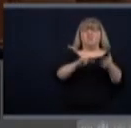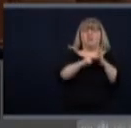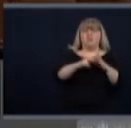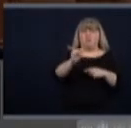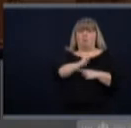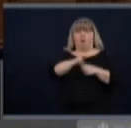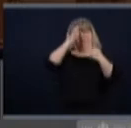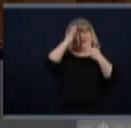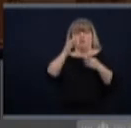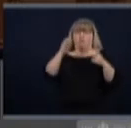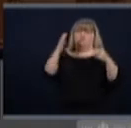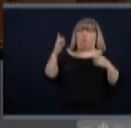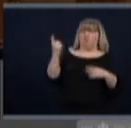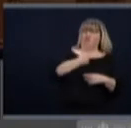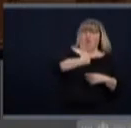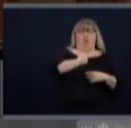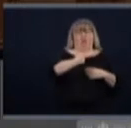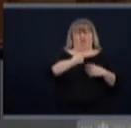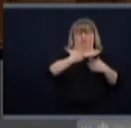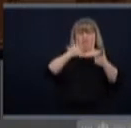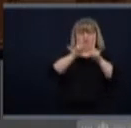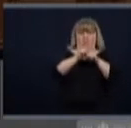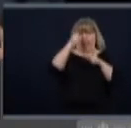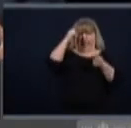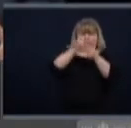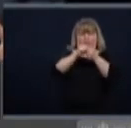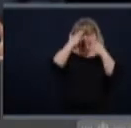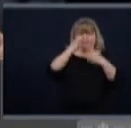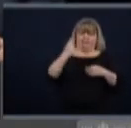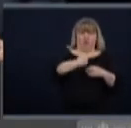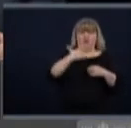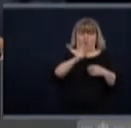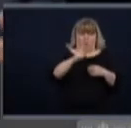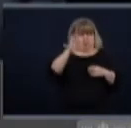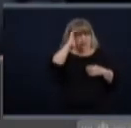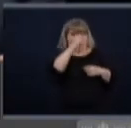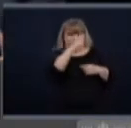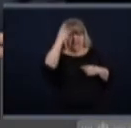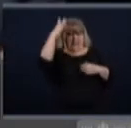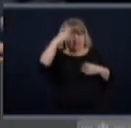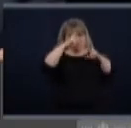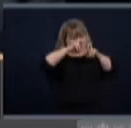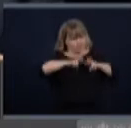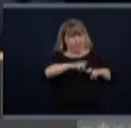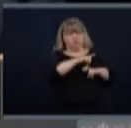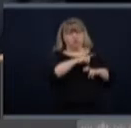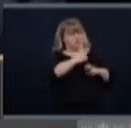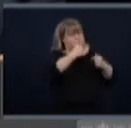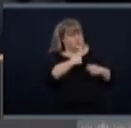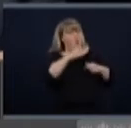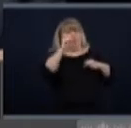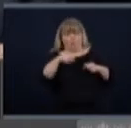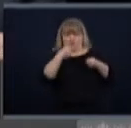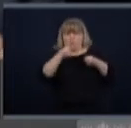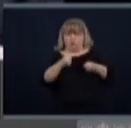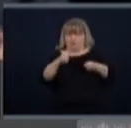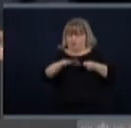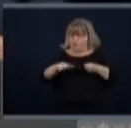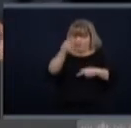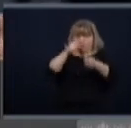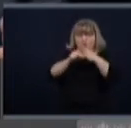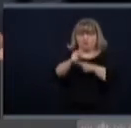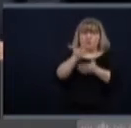là. C'est la science. On écoute la science. La science nous dit que c'est possible de retourner ces enfants